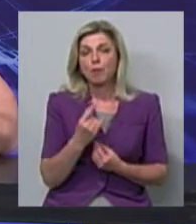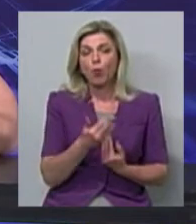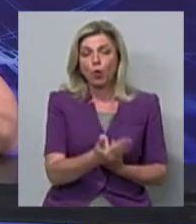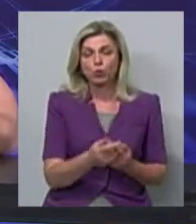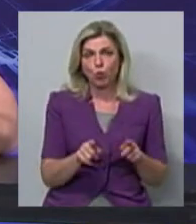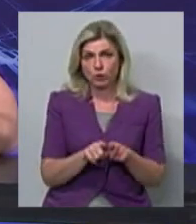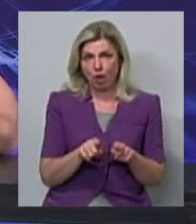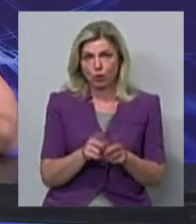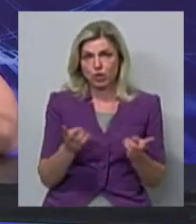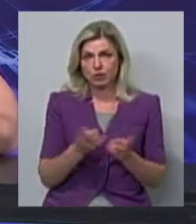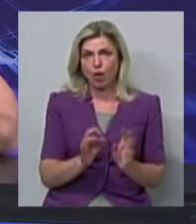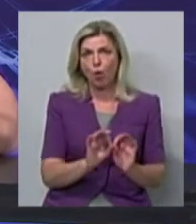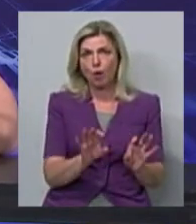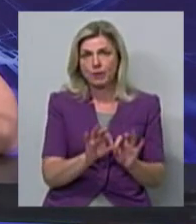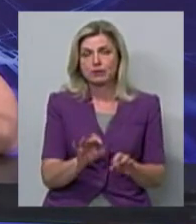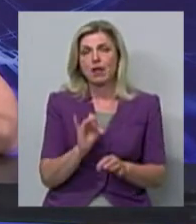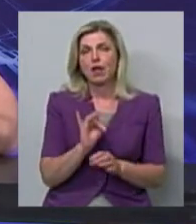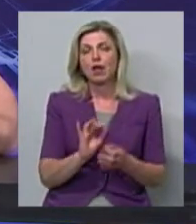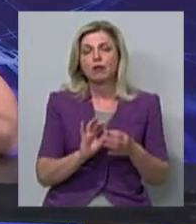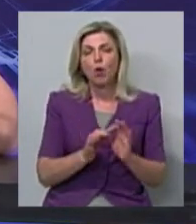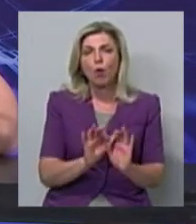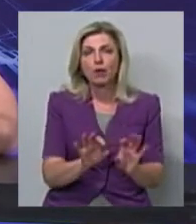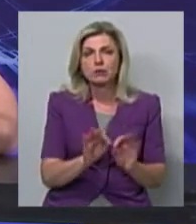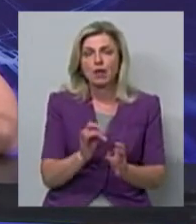тоже объяснить, и рассказать, и помочь